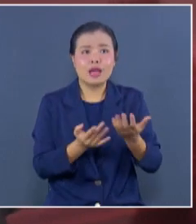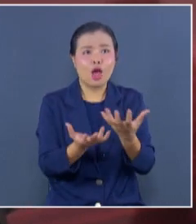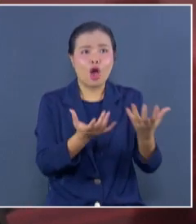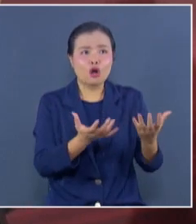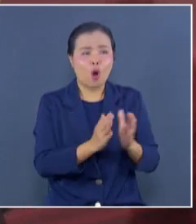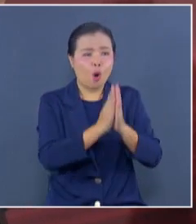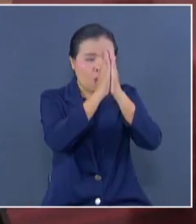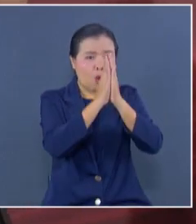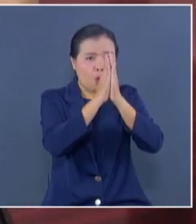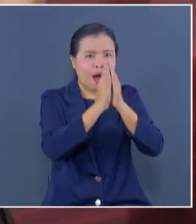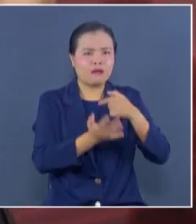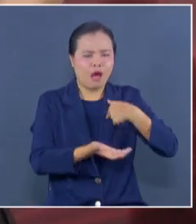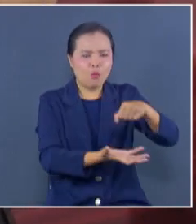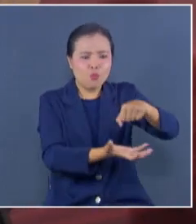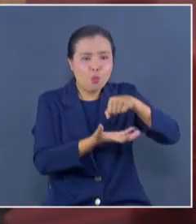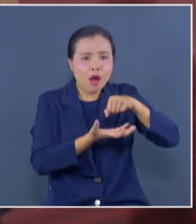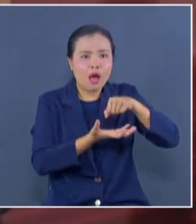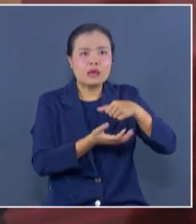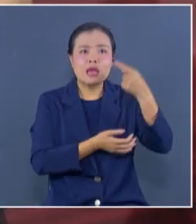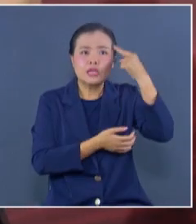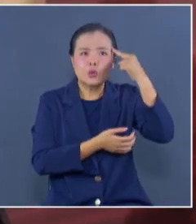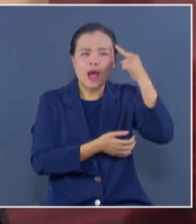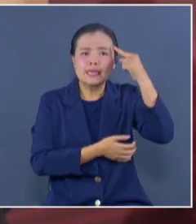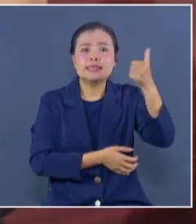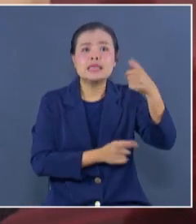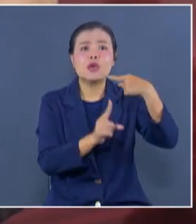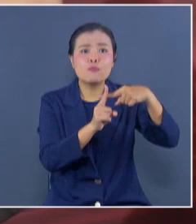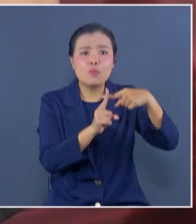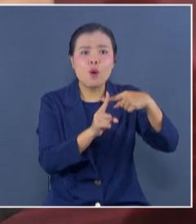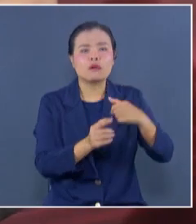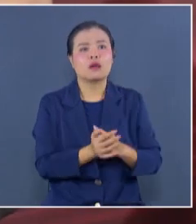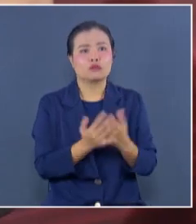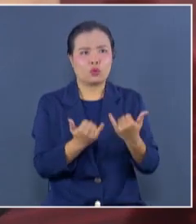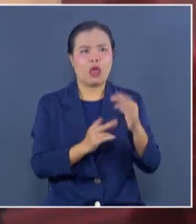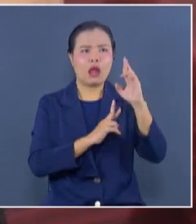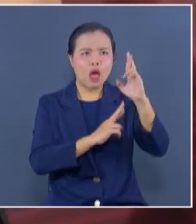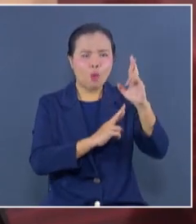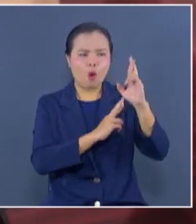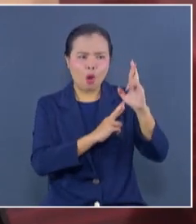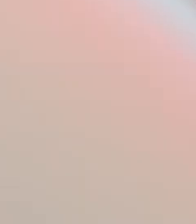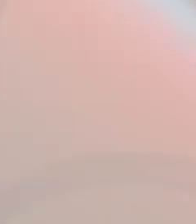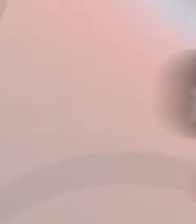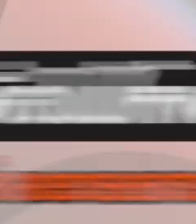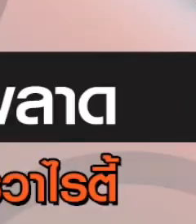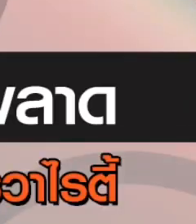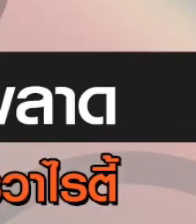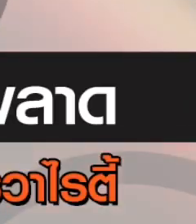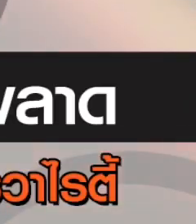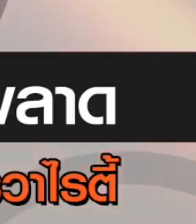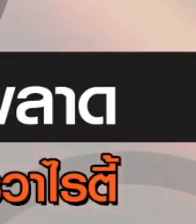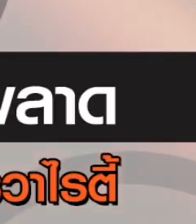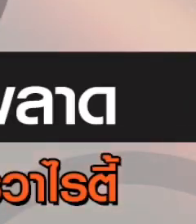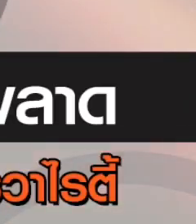ขลังเนี่ยเราก็จะรับไว้เสมอว่าคิดว่าเขาแบบหวังดีไงกลายเป็นว่าทุกวันนี้ก็ต้องระวังคนให้มากขึ้นด้วย